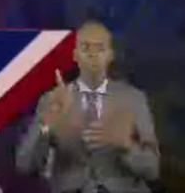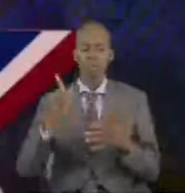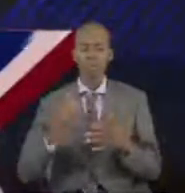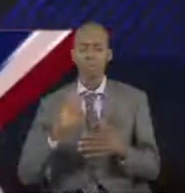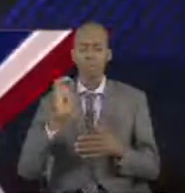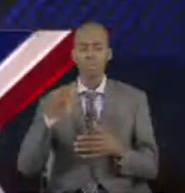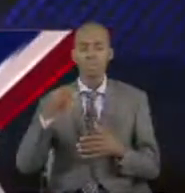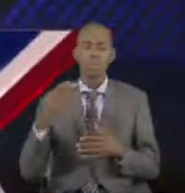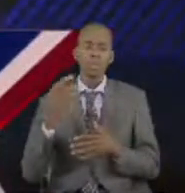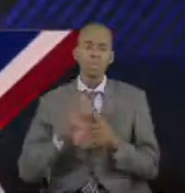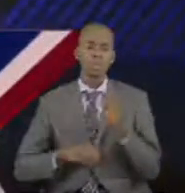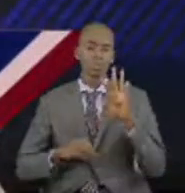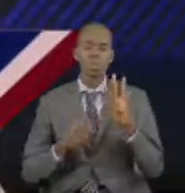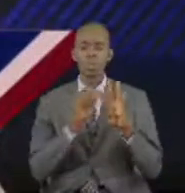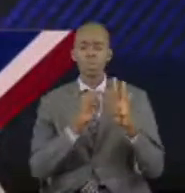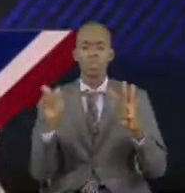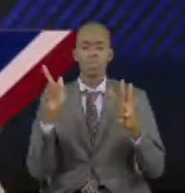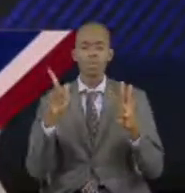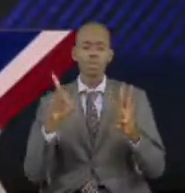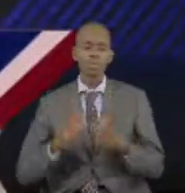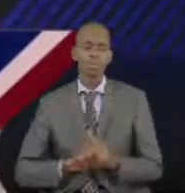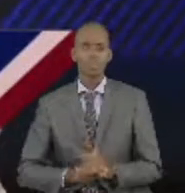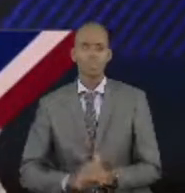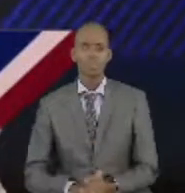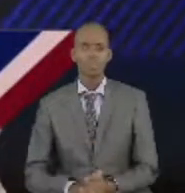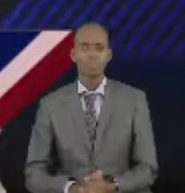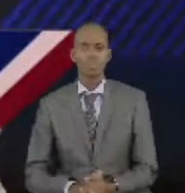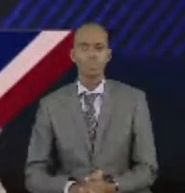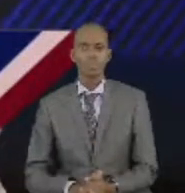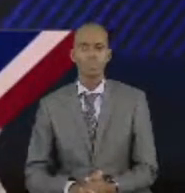heures ephésiens japy 4 verset 21